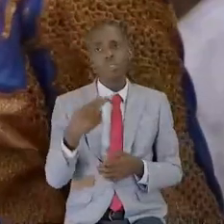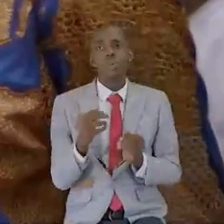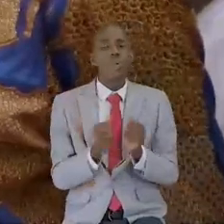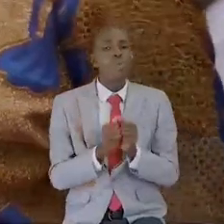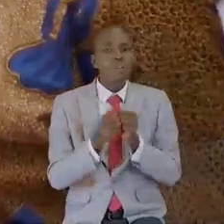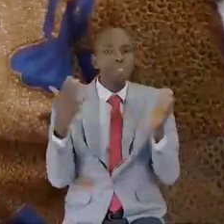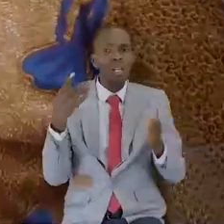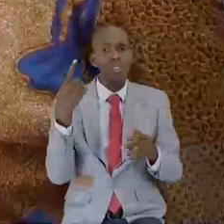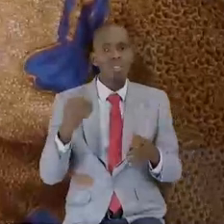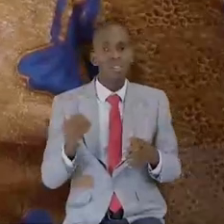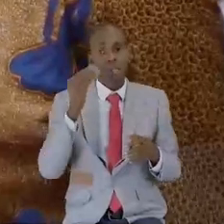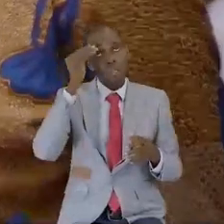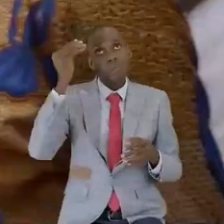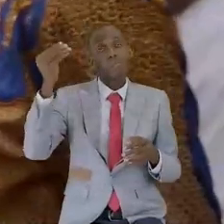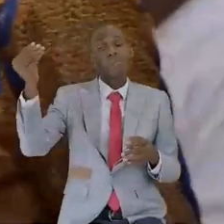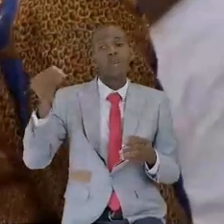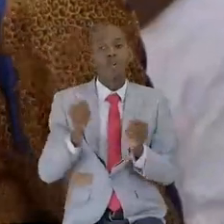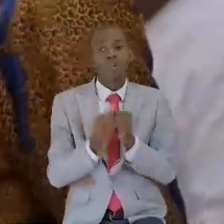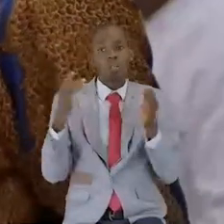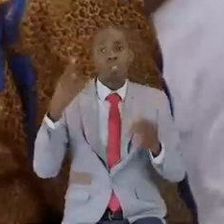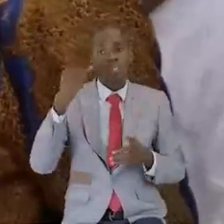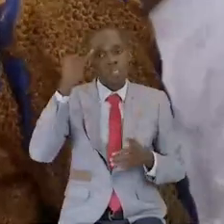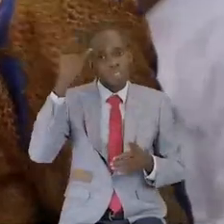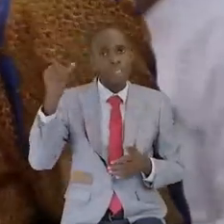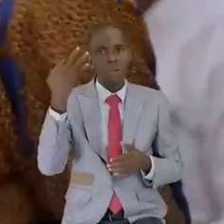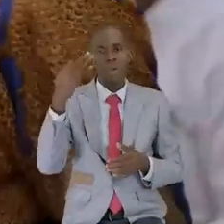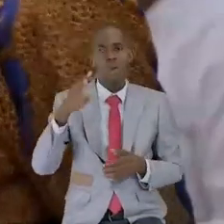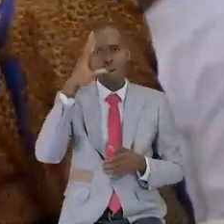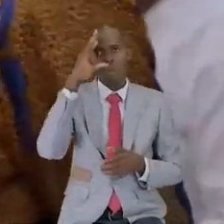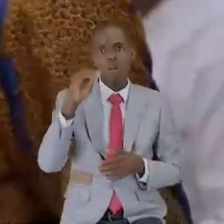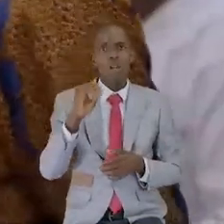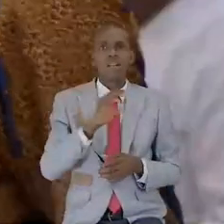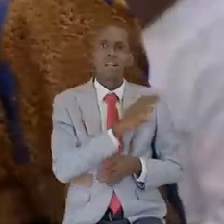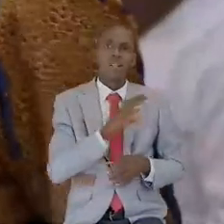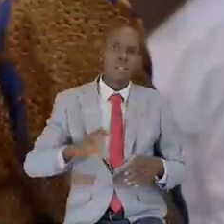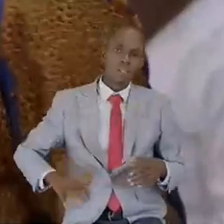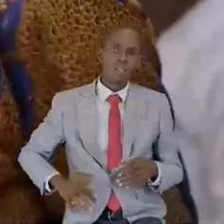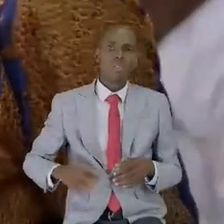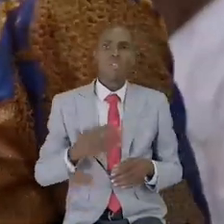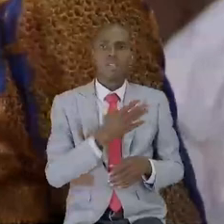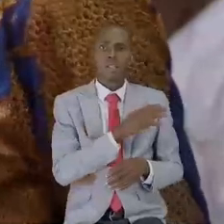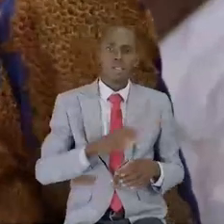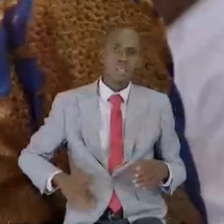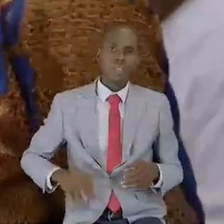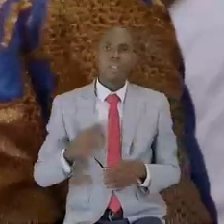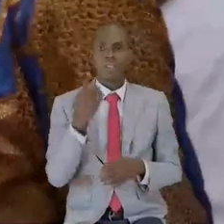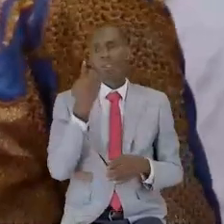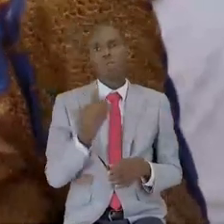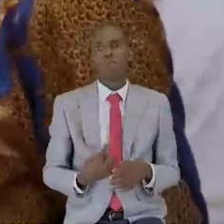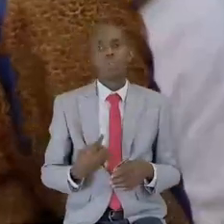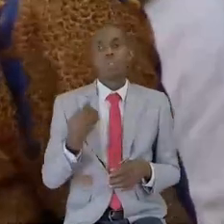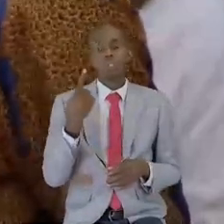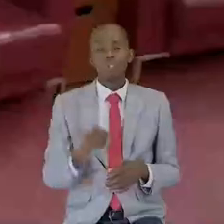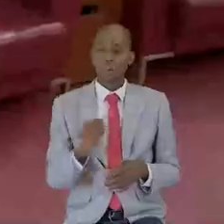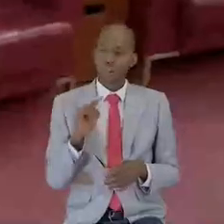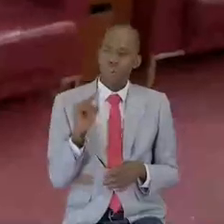Sans l'opinion et les idéologies des hommes, Christ est Christ seul. Le seul